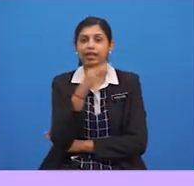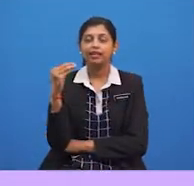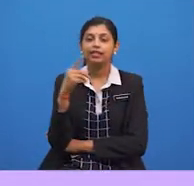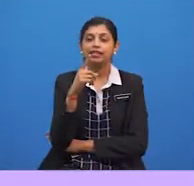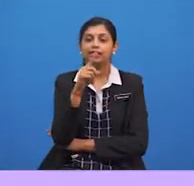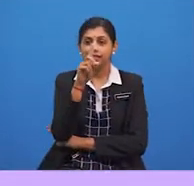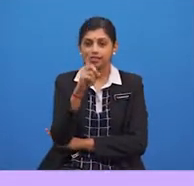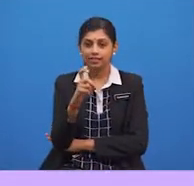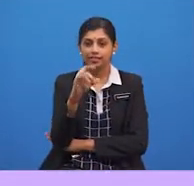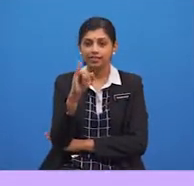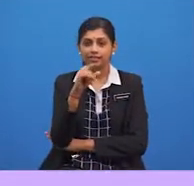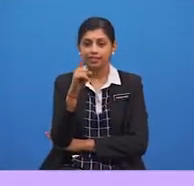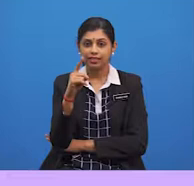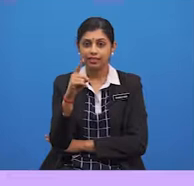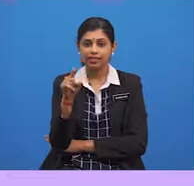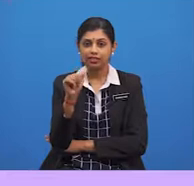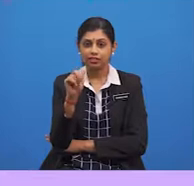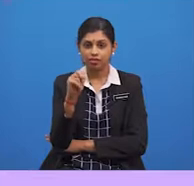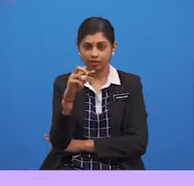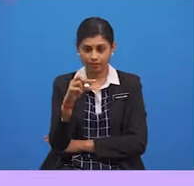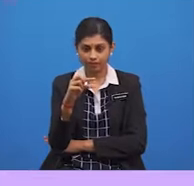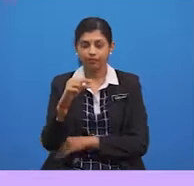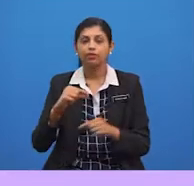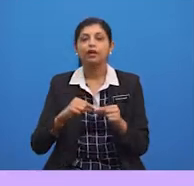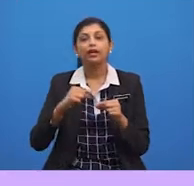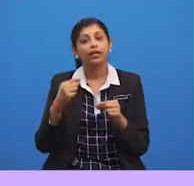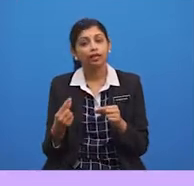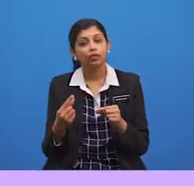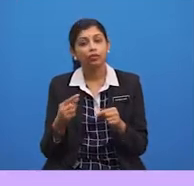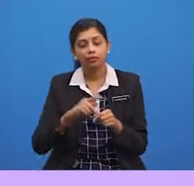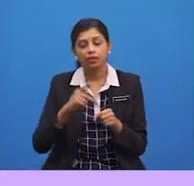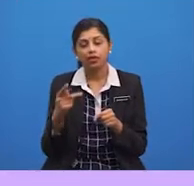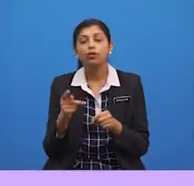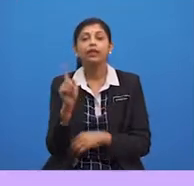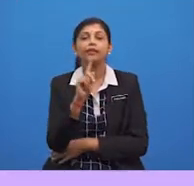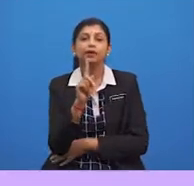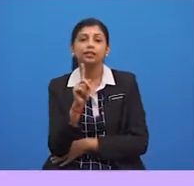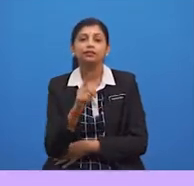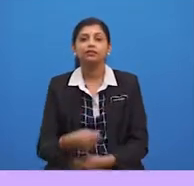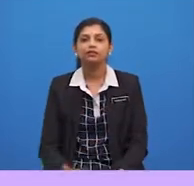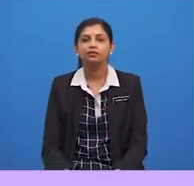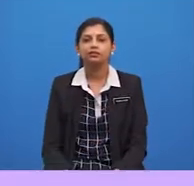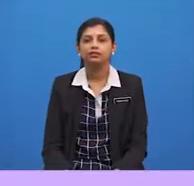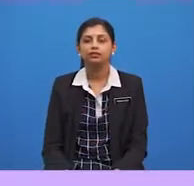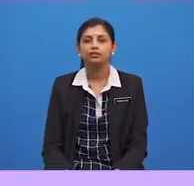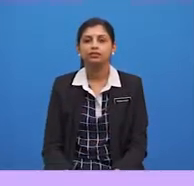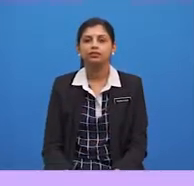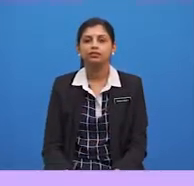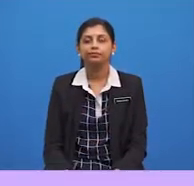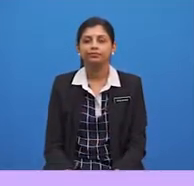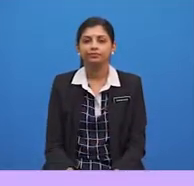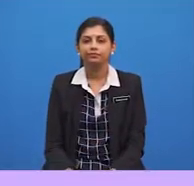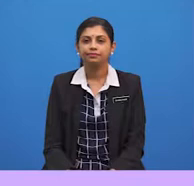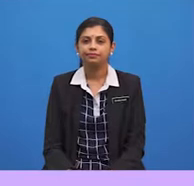kawasan pengeluaran gandum utama adalah di dataran China Tengah.